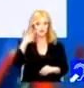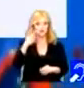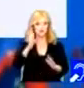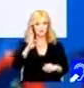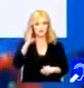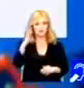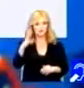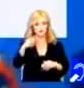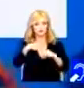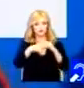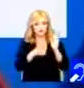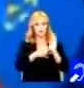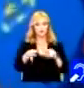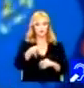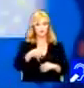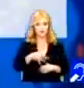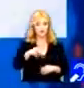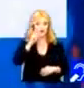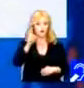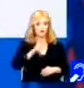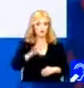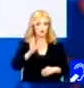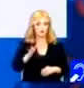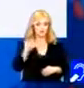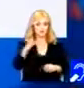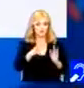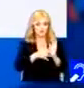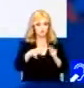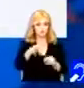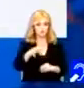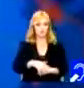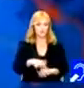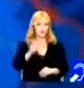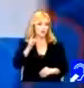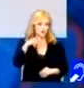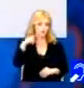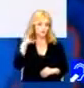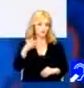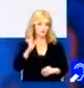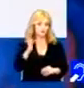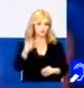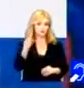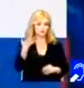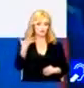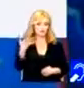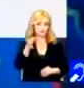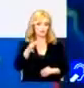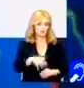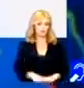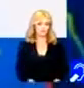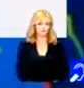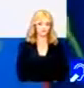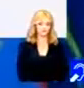cotat la 4 lei și 19 bani, iar hrivna ucrainană va avea valoarea de 59 de bani. Rubla rusească se va tranzacționa cu 25 de